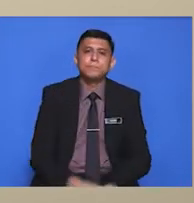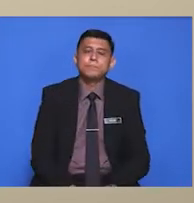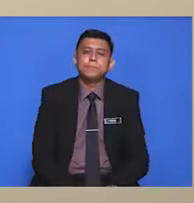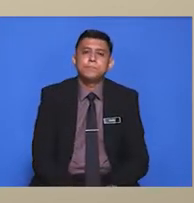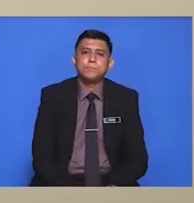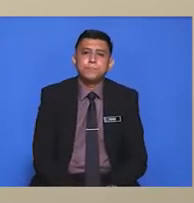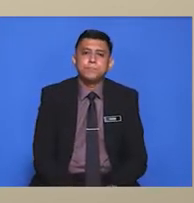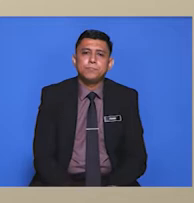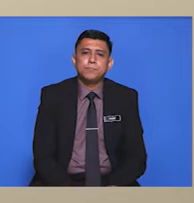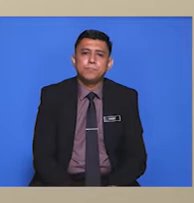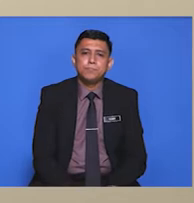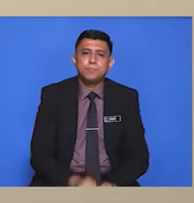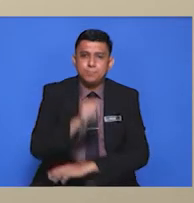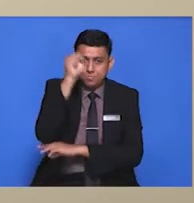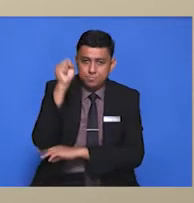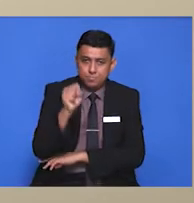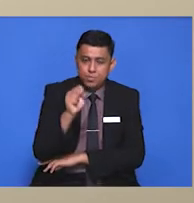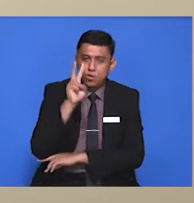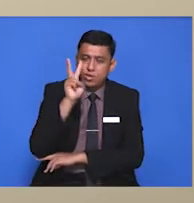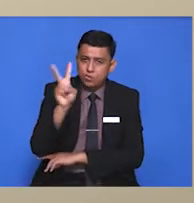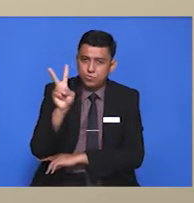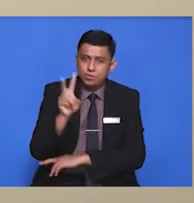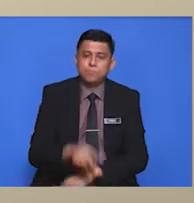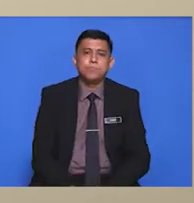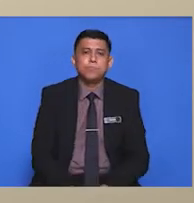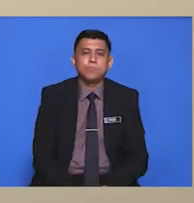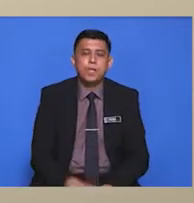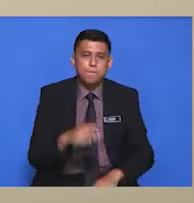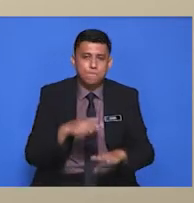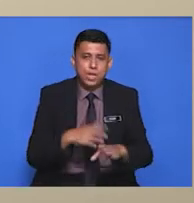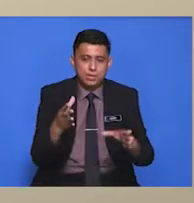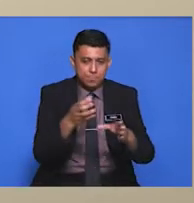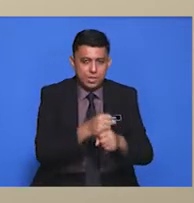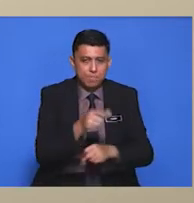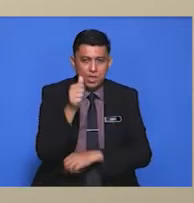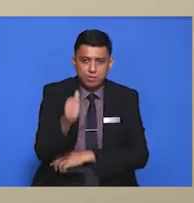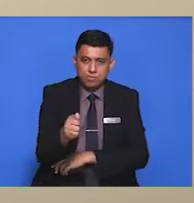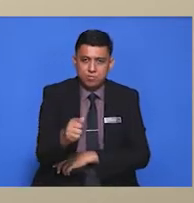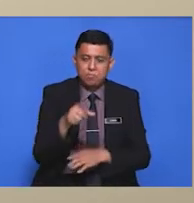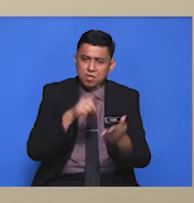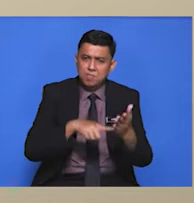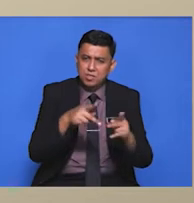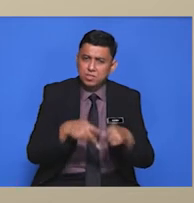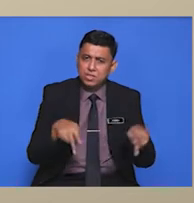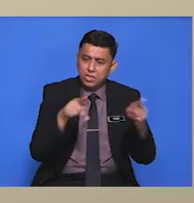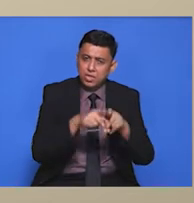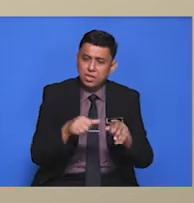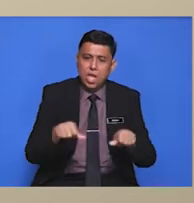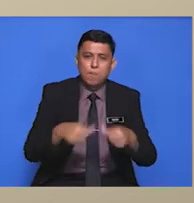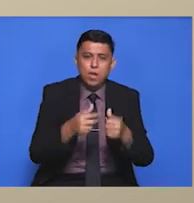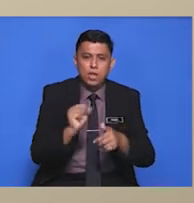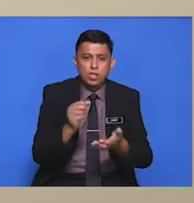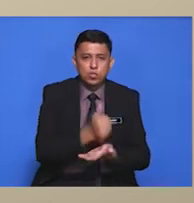markah. Soalan kedua. Pada pendapat anda, apakah kepentingan